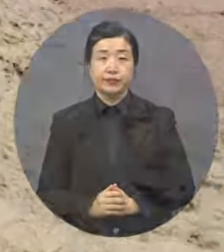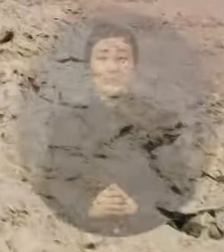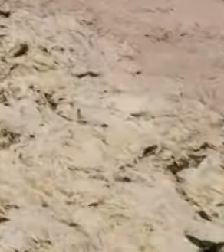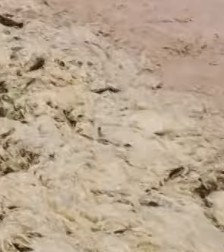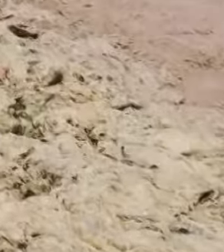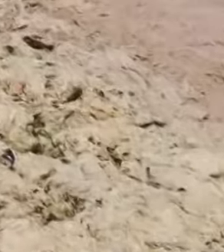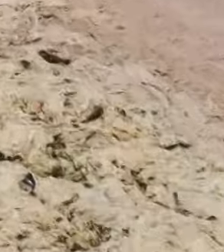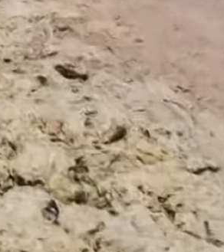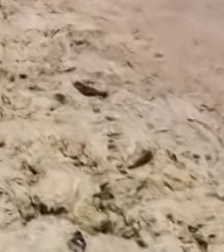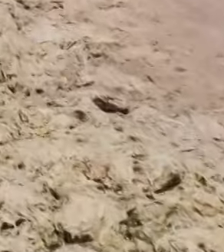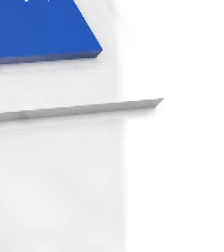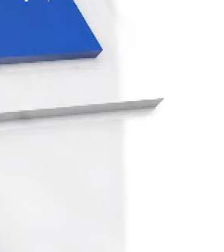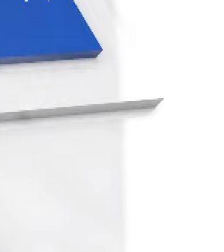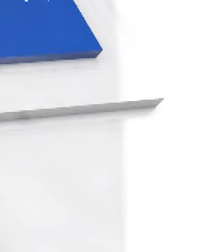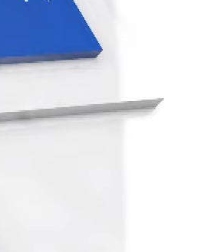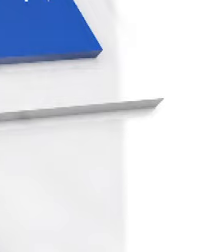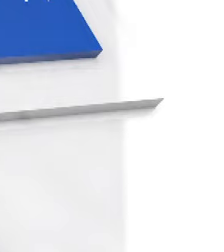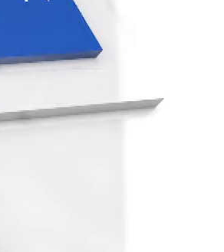있니다